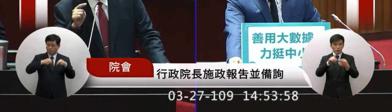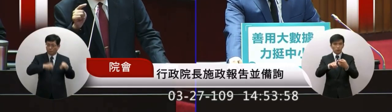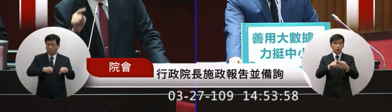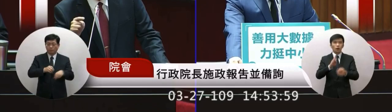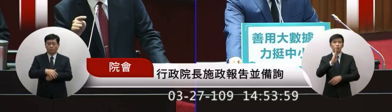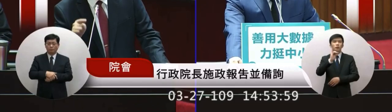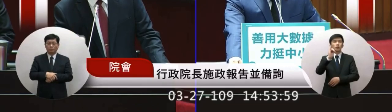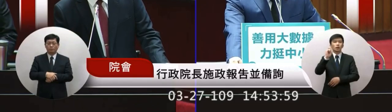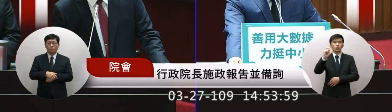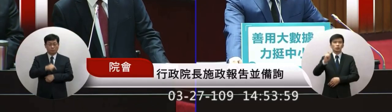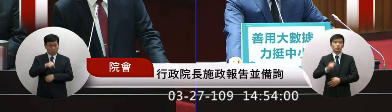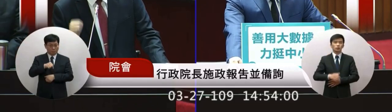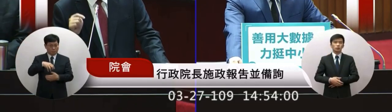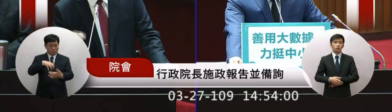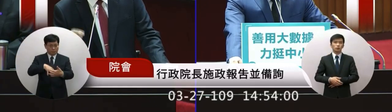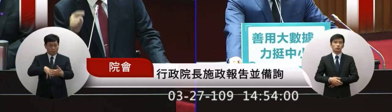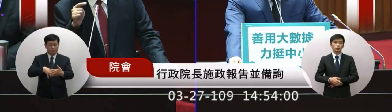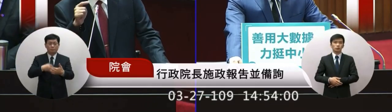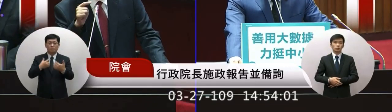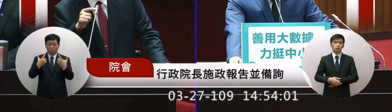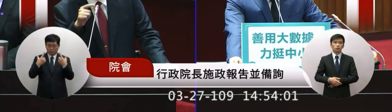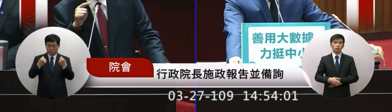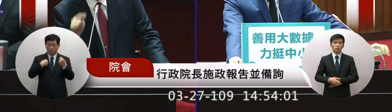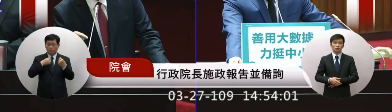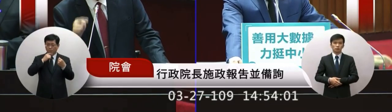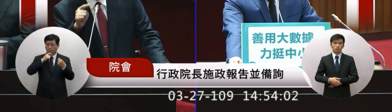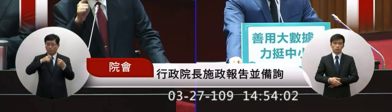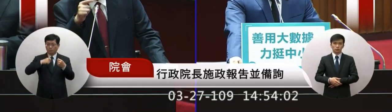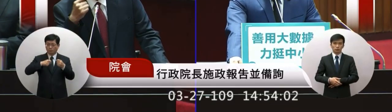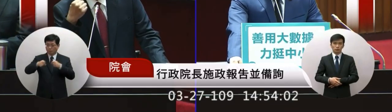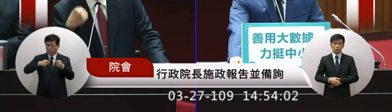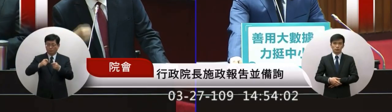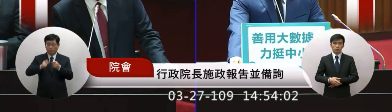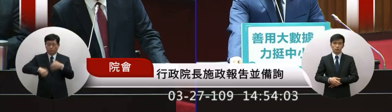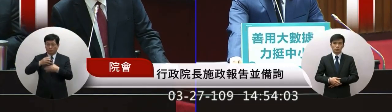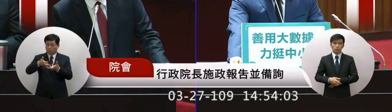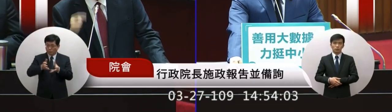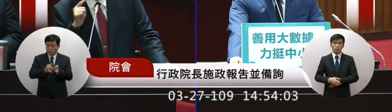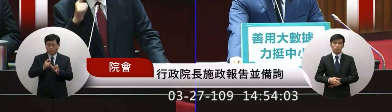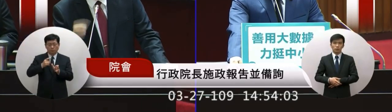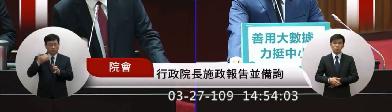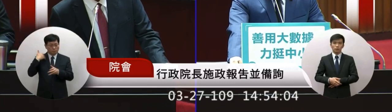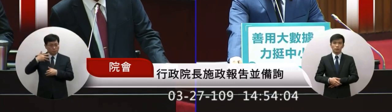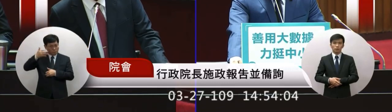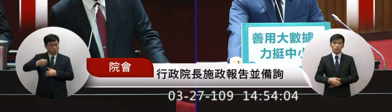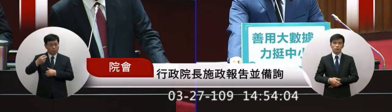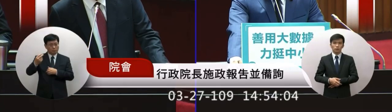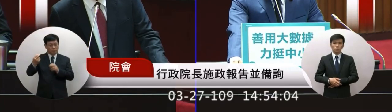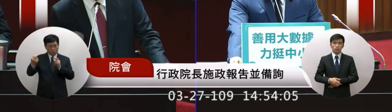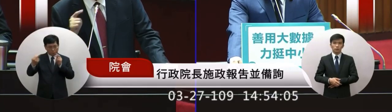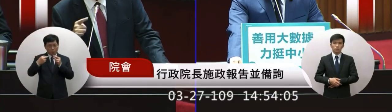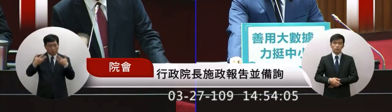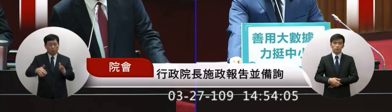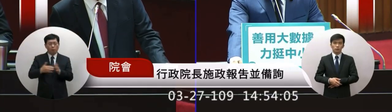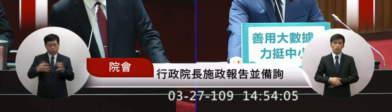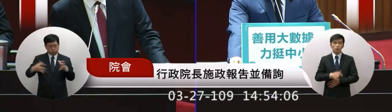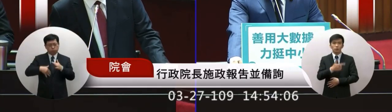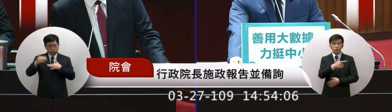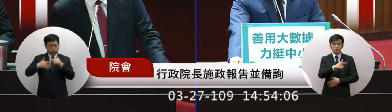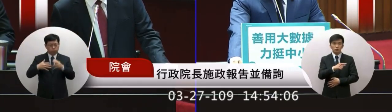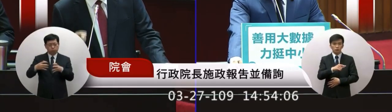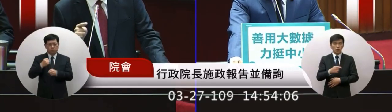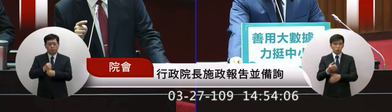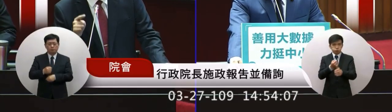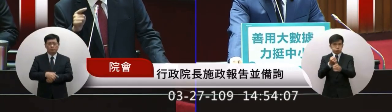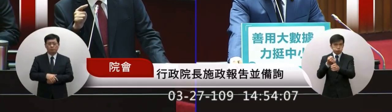嘿。 这个来讲，我已经甲计划投资部前回的部长来看我，我会来合作。 无，这一定要掌握，无